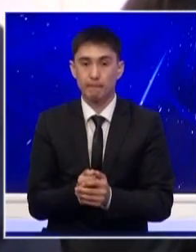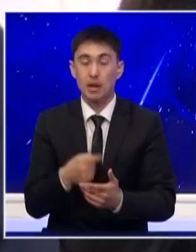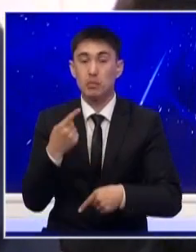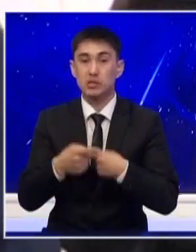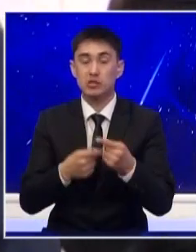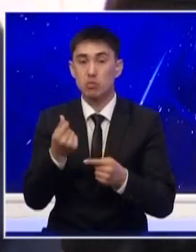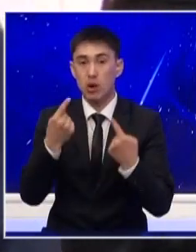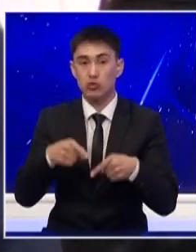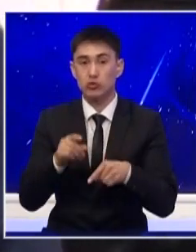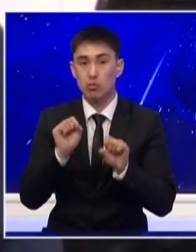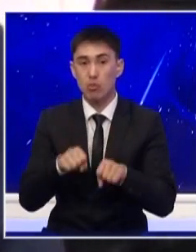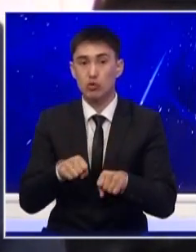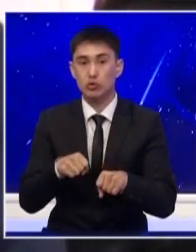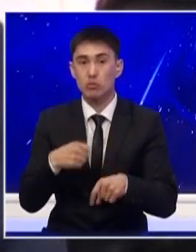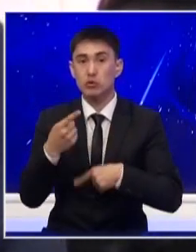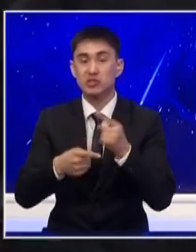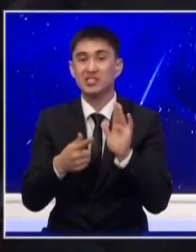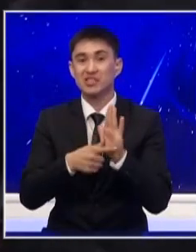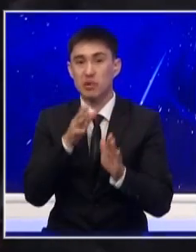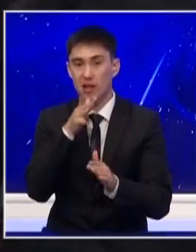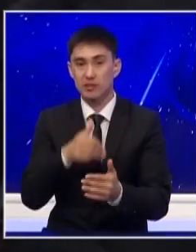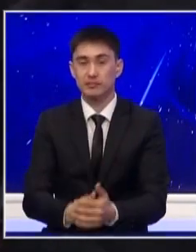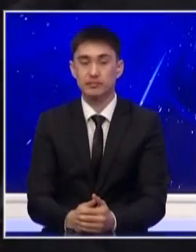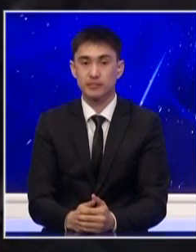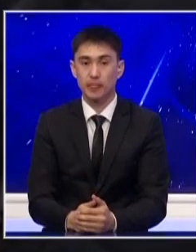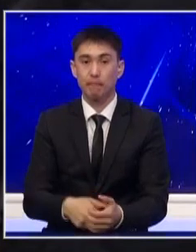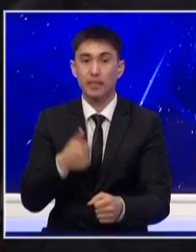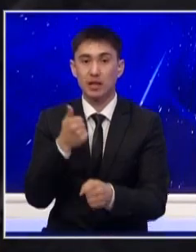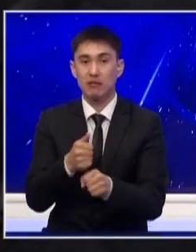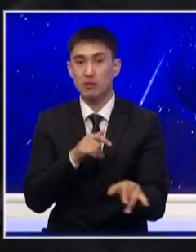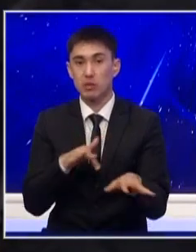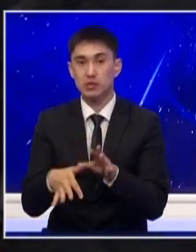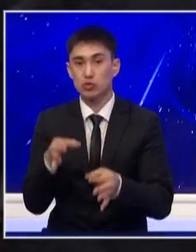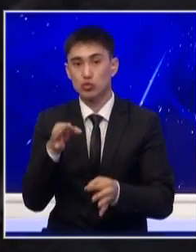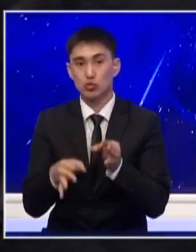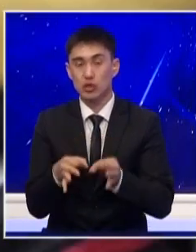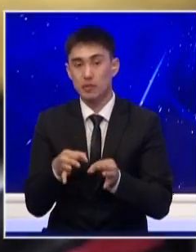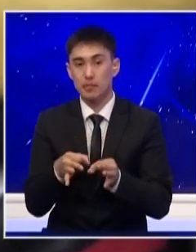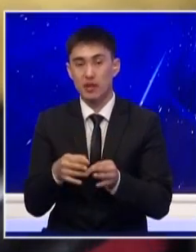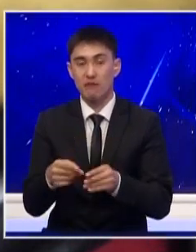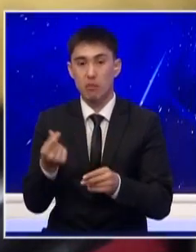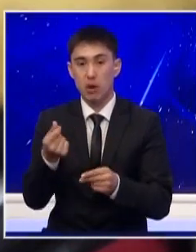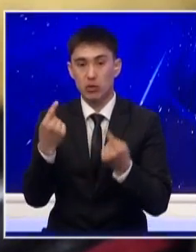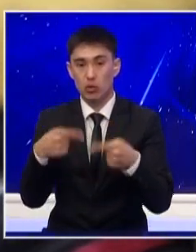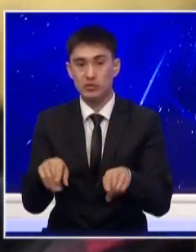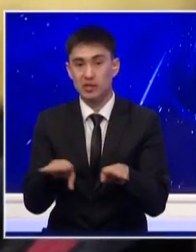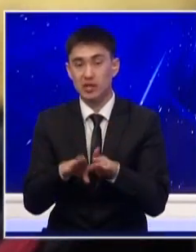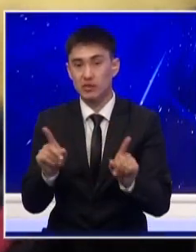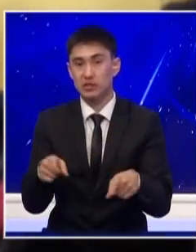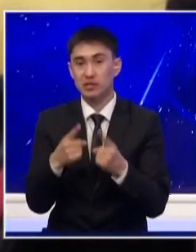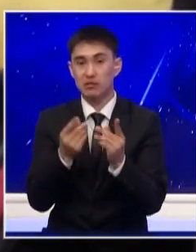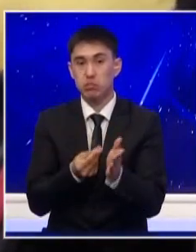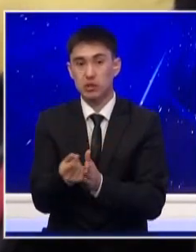Последующее банкротство он может применить только по истечении 7 лет. И самое главное, процедуры судебного и внесудебного банкротства, а также